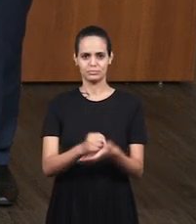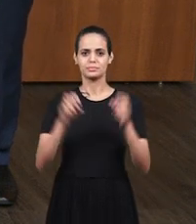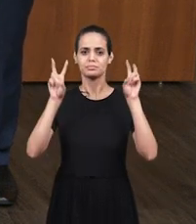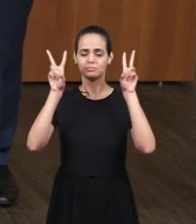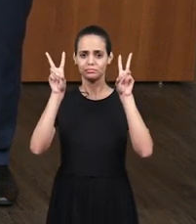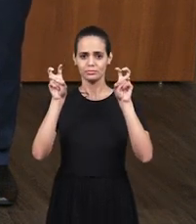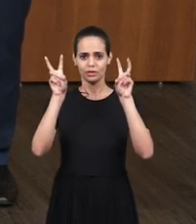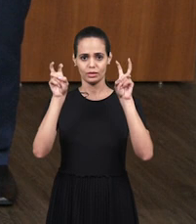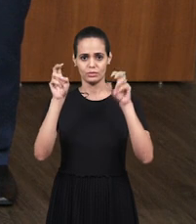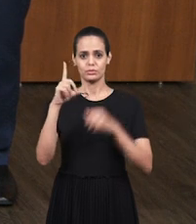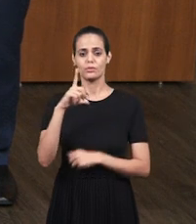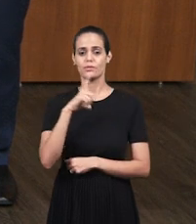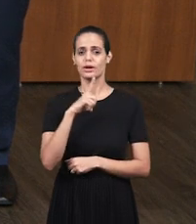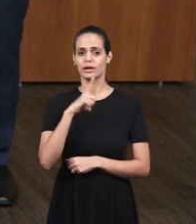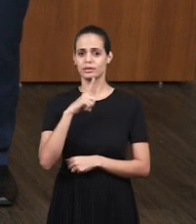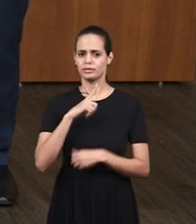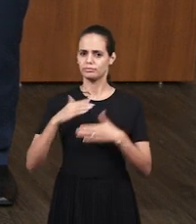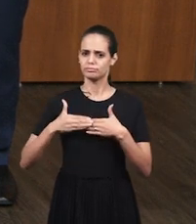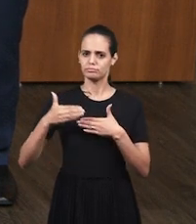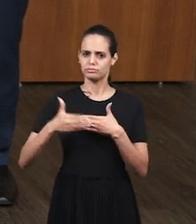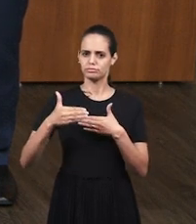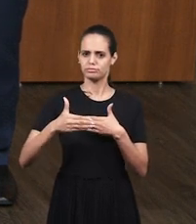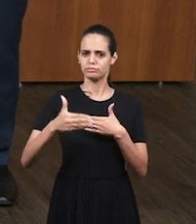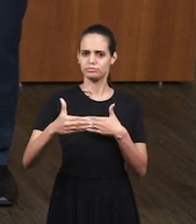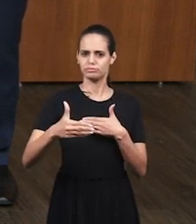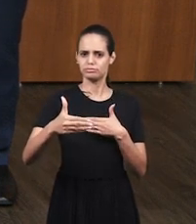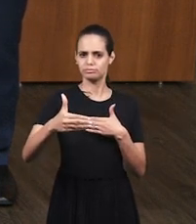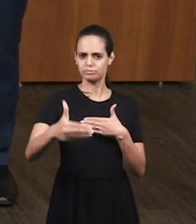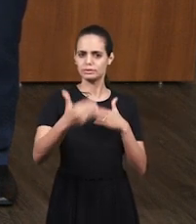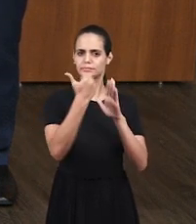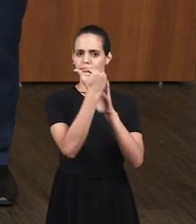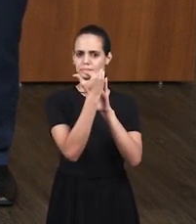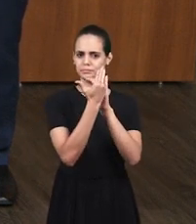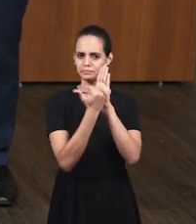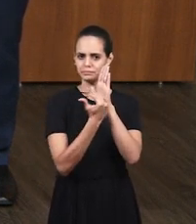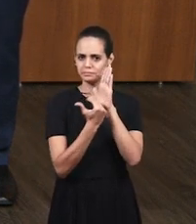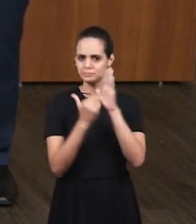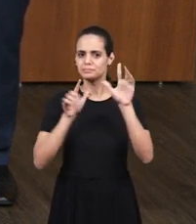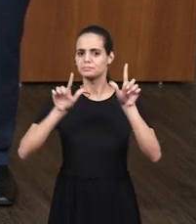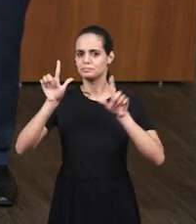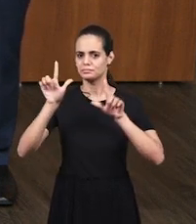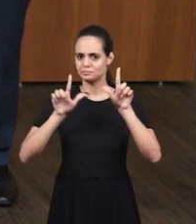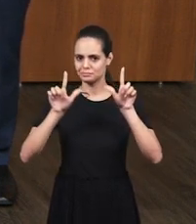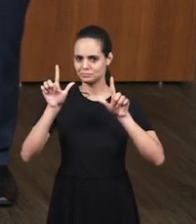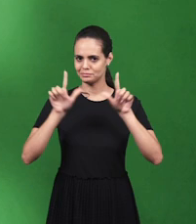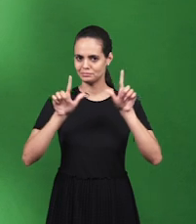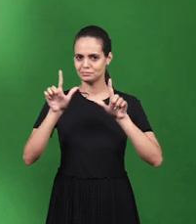Завете. Эта тема будет продолжена на следующих программах.